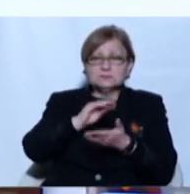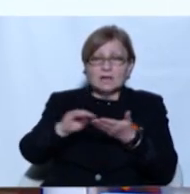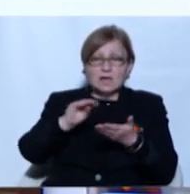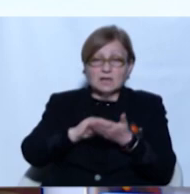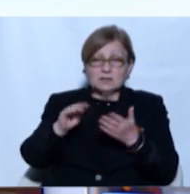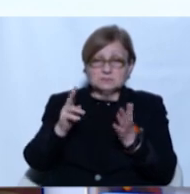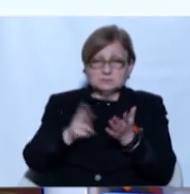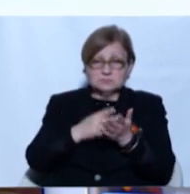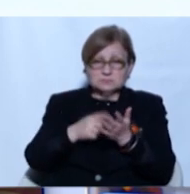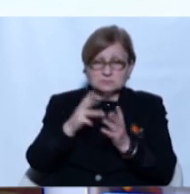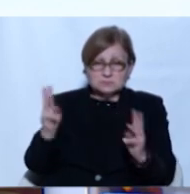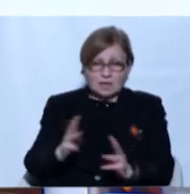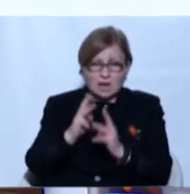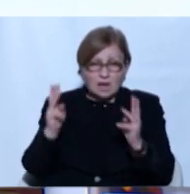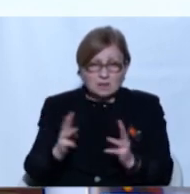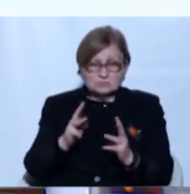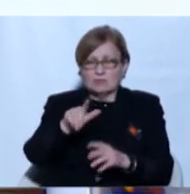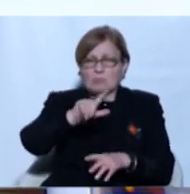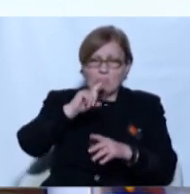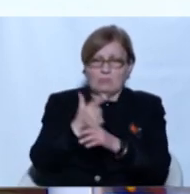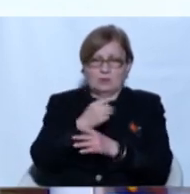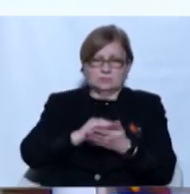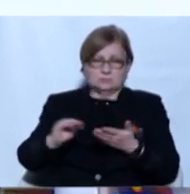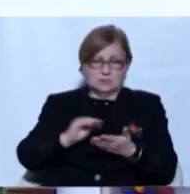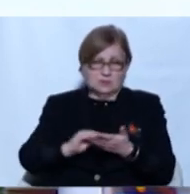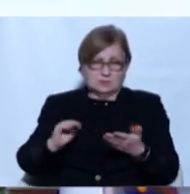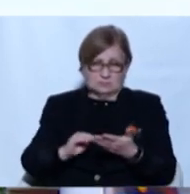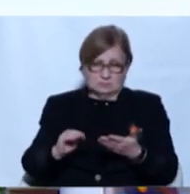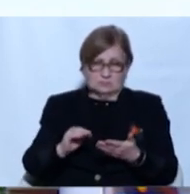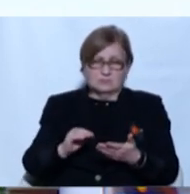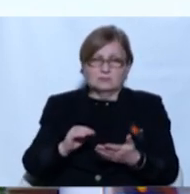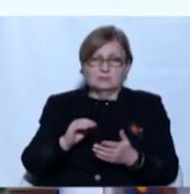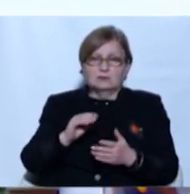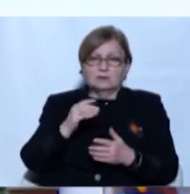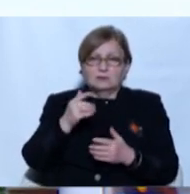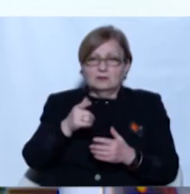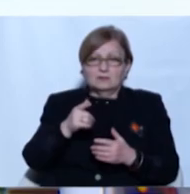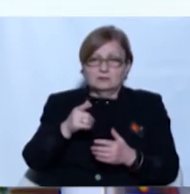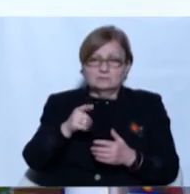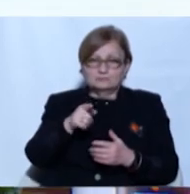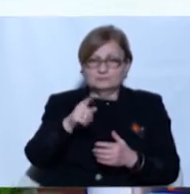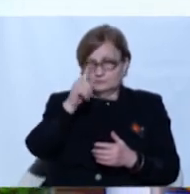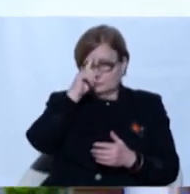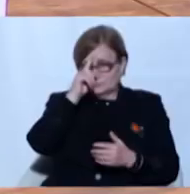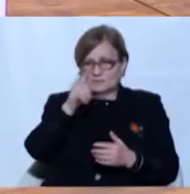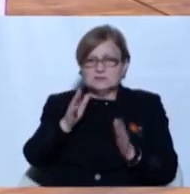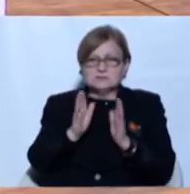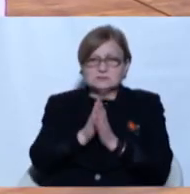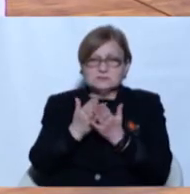მთლიანად აღადგინა რაღაც ალბათ ვერ აღადგინა და განძი დავკარგეთ მაგრამ ეს ციგნი დაწერა მე ამოიჩერა მოხუცმა კაცმა ეს